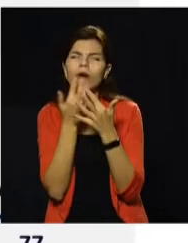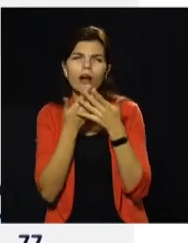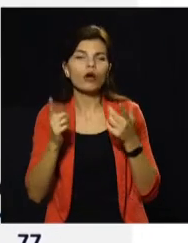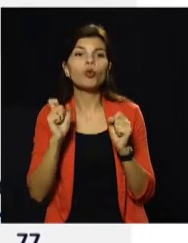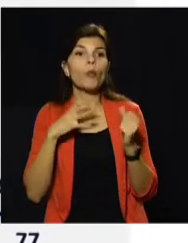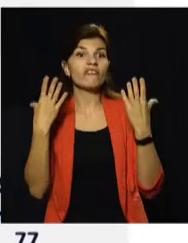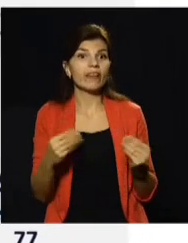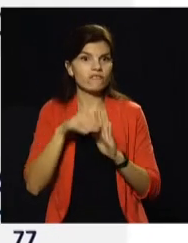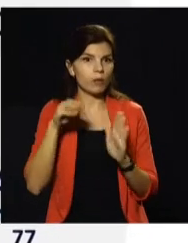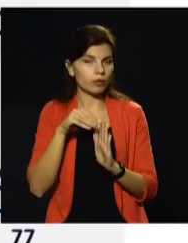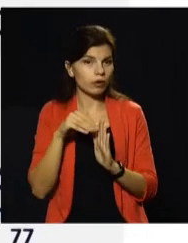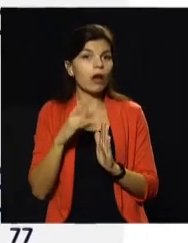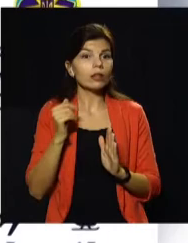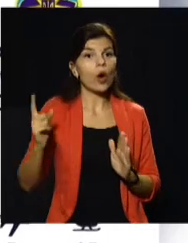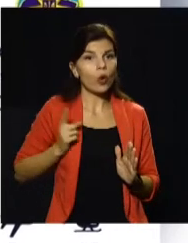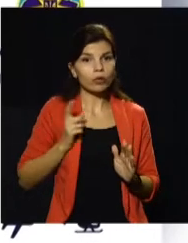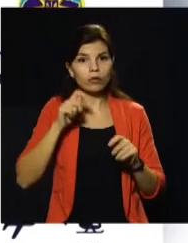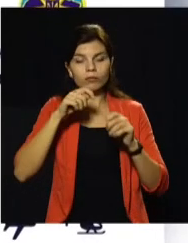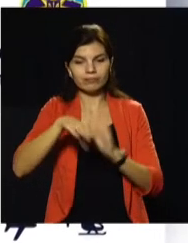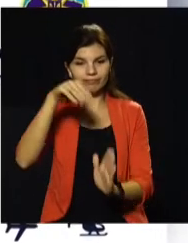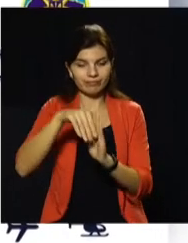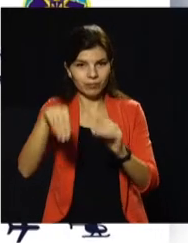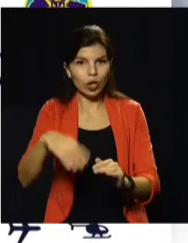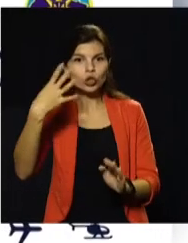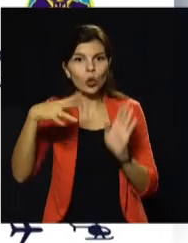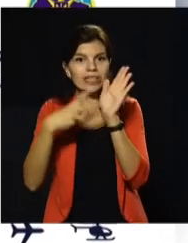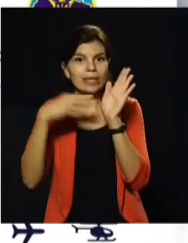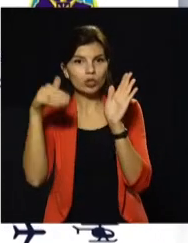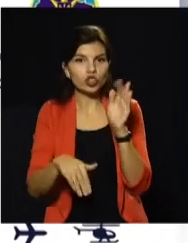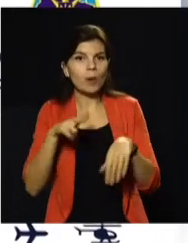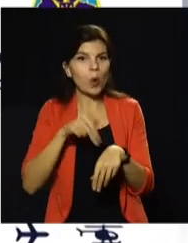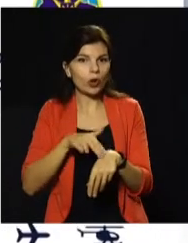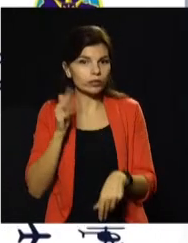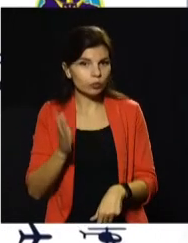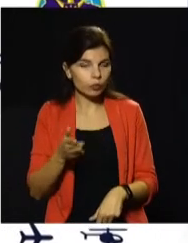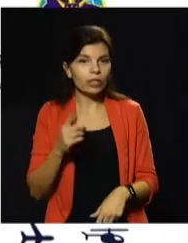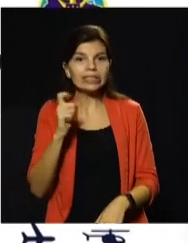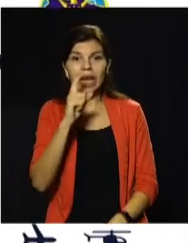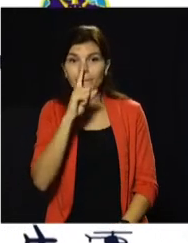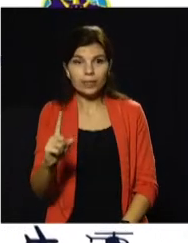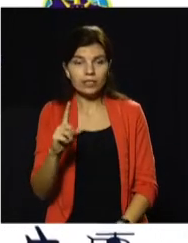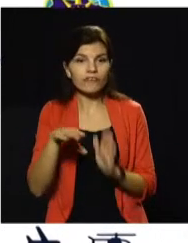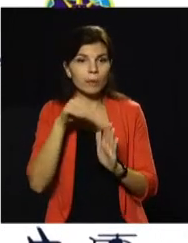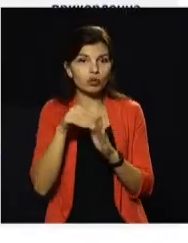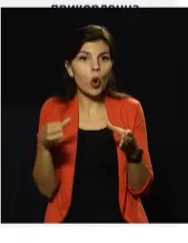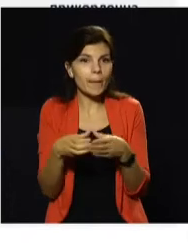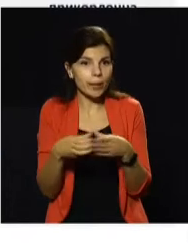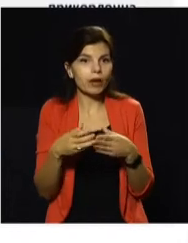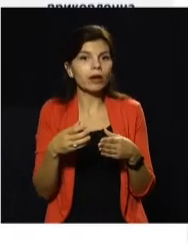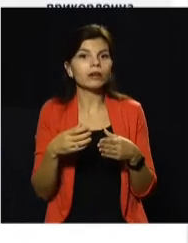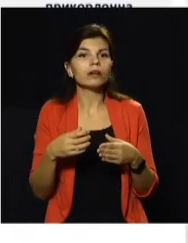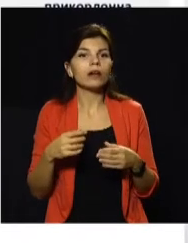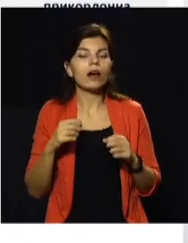день виборів. На охорону виборчих бюлетенів залучать 47 тисяч поліцейських. За місяць виборчої кампанії кількість